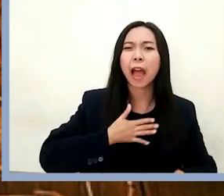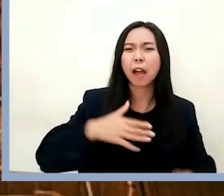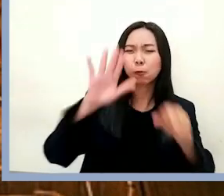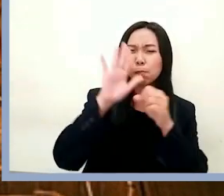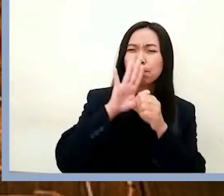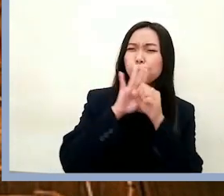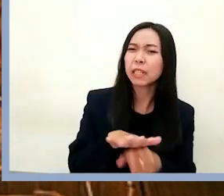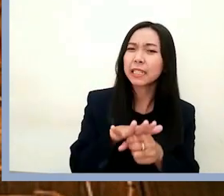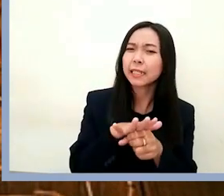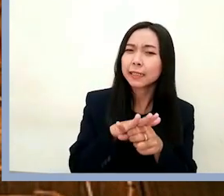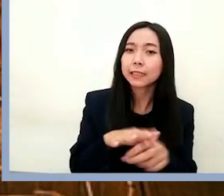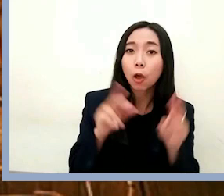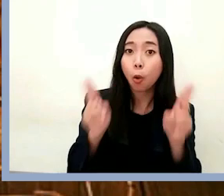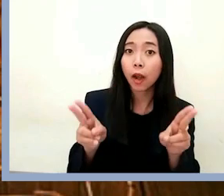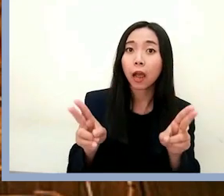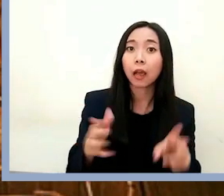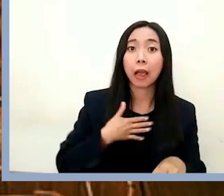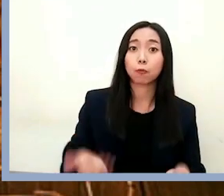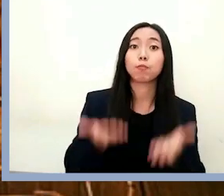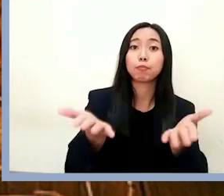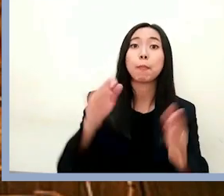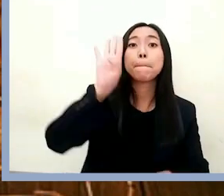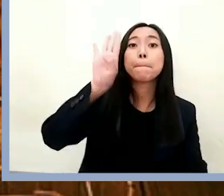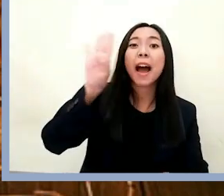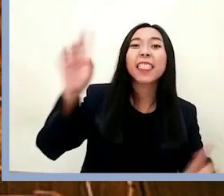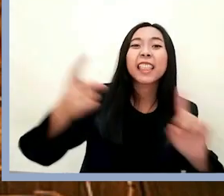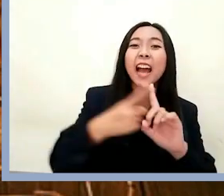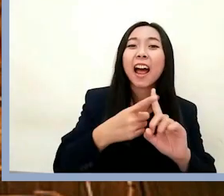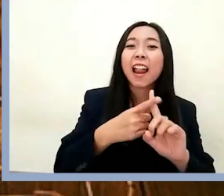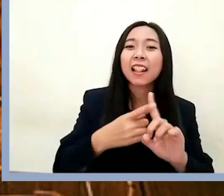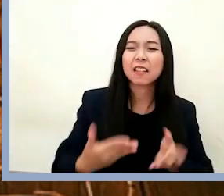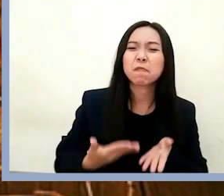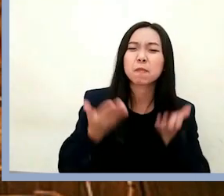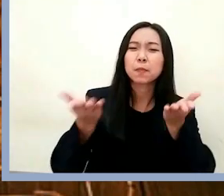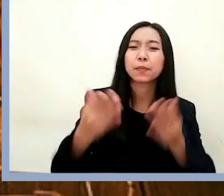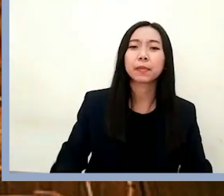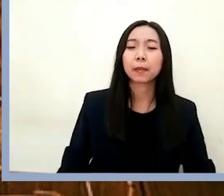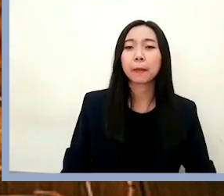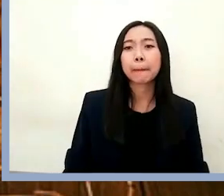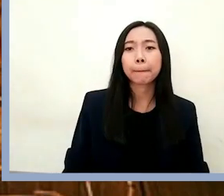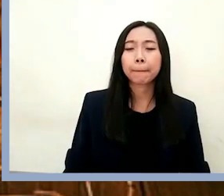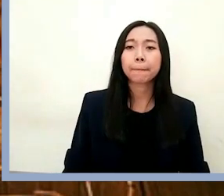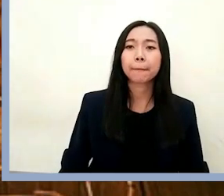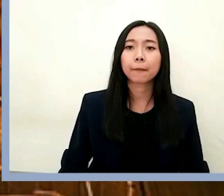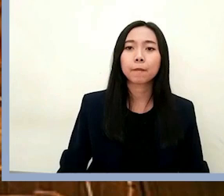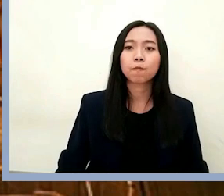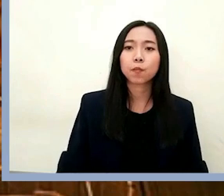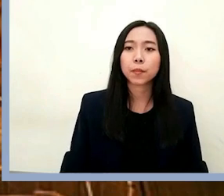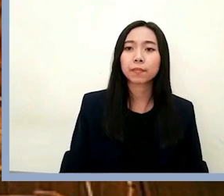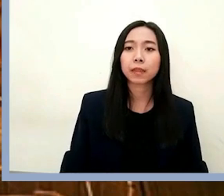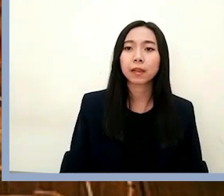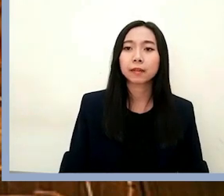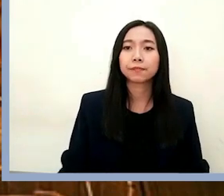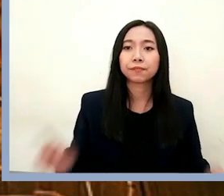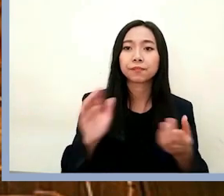dari seseorang akan ku kembalikan 4 kali lipat saudara-saudara